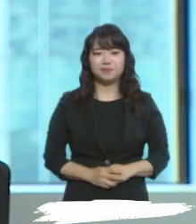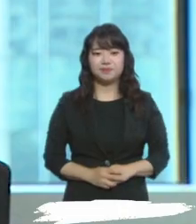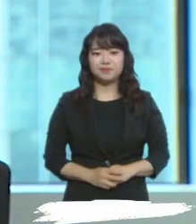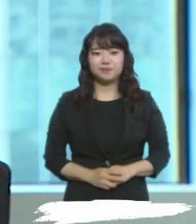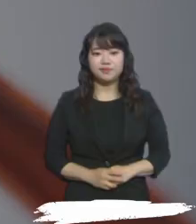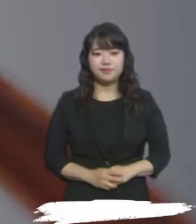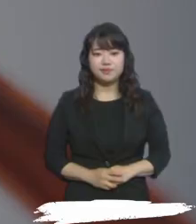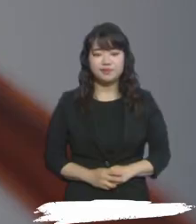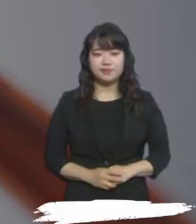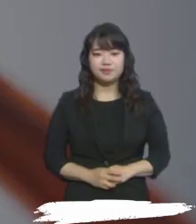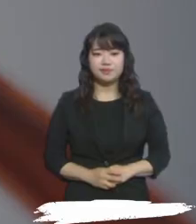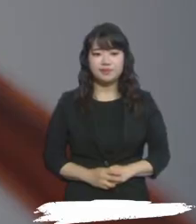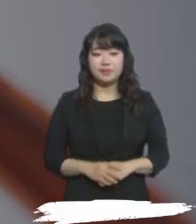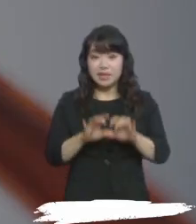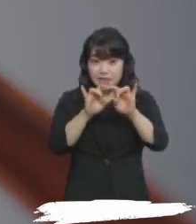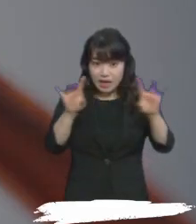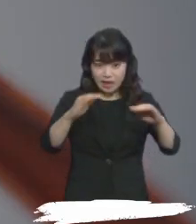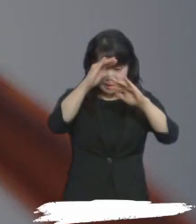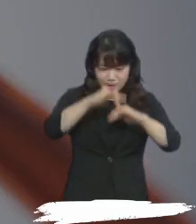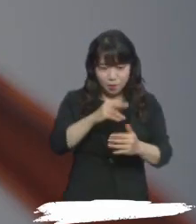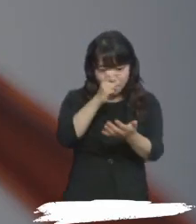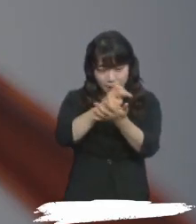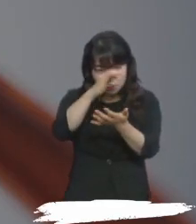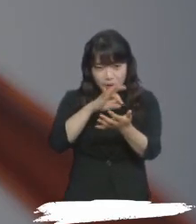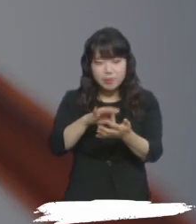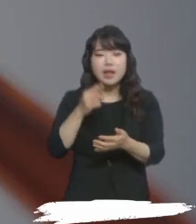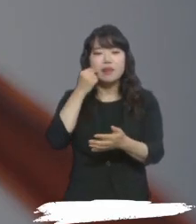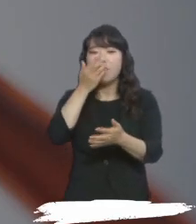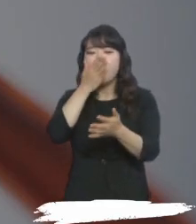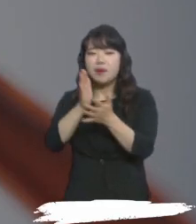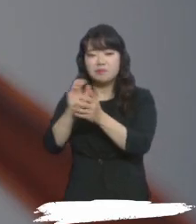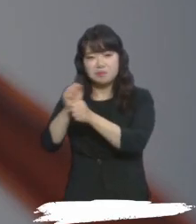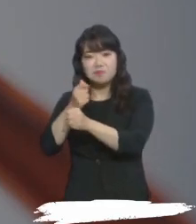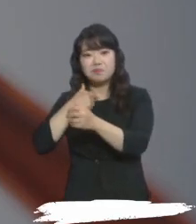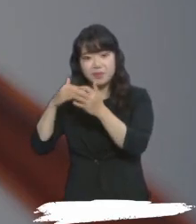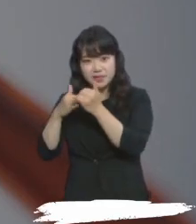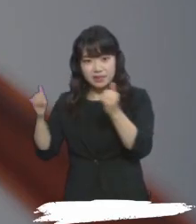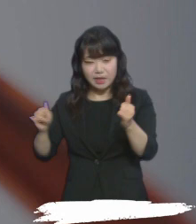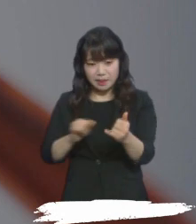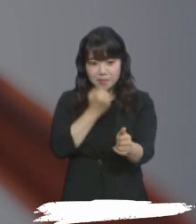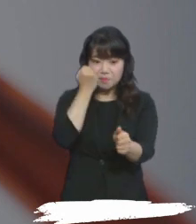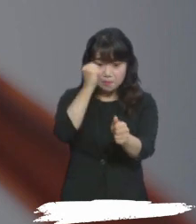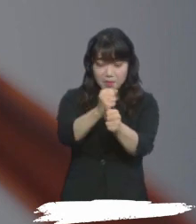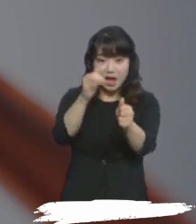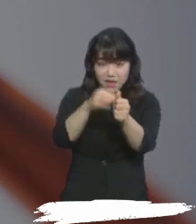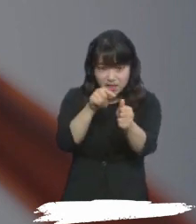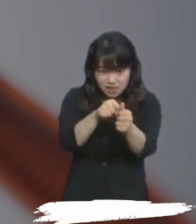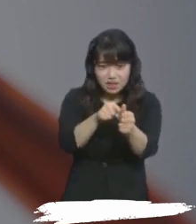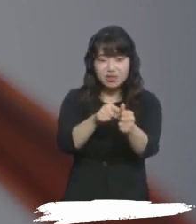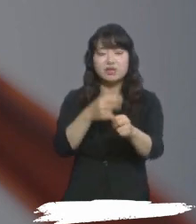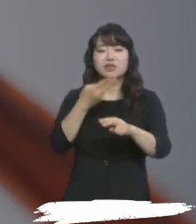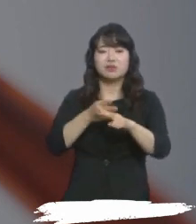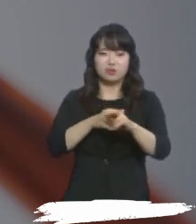합니다. 각 개정안에는 친일 반민족 행위자로 결정된 인물에 대한 서훈과 유공자 대우